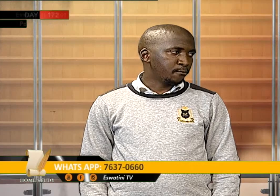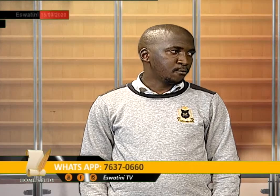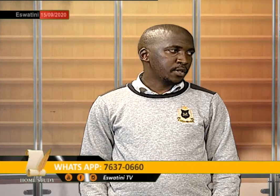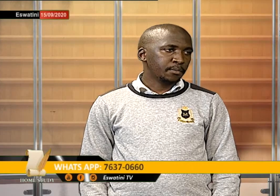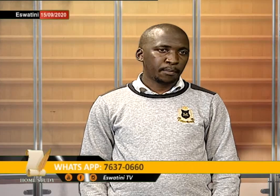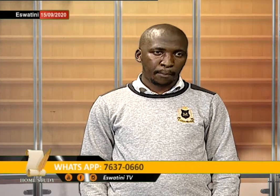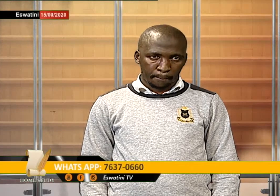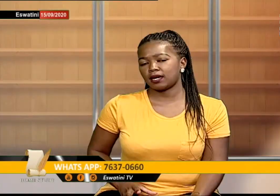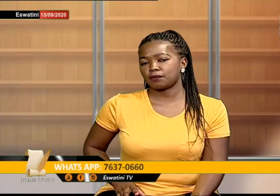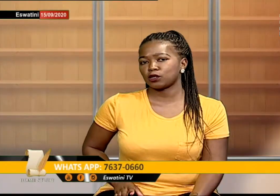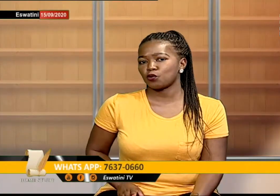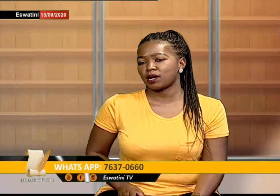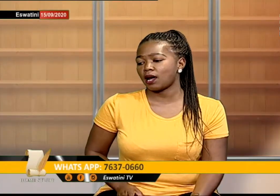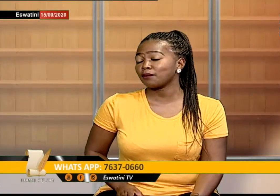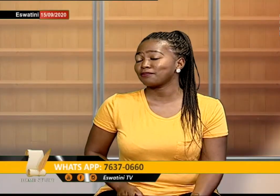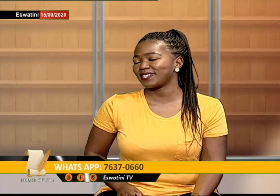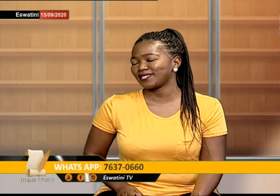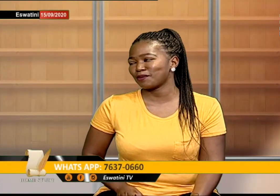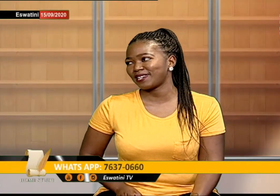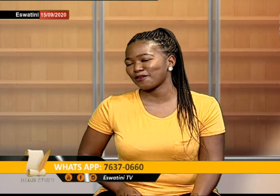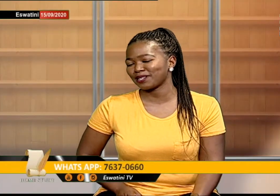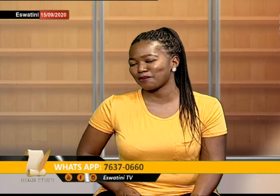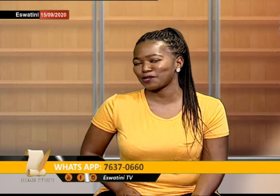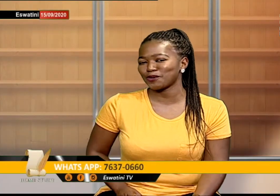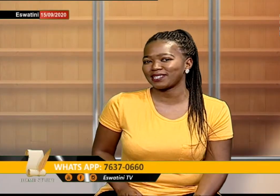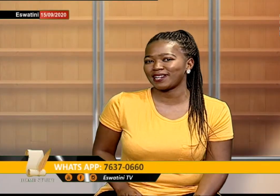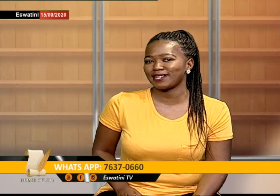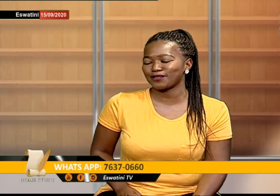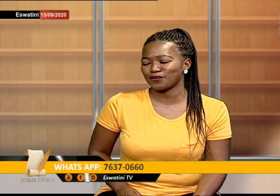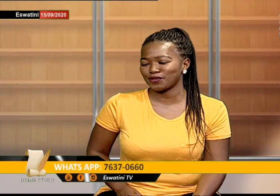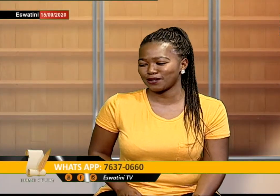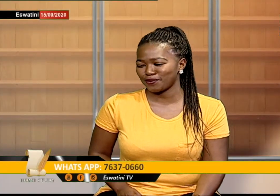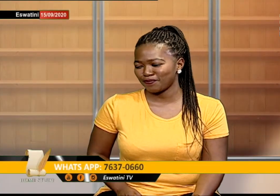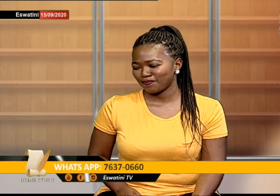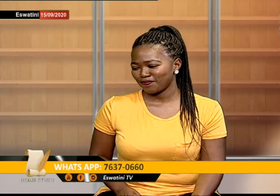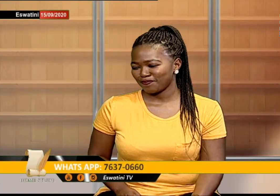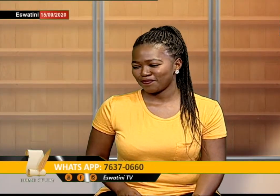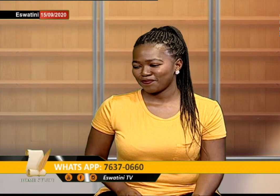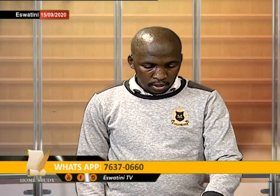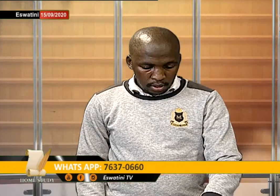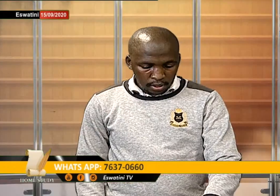lokufanele atifunze. Okay, mancoba Mncesi Machawe ngicabanga singacala nesifundo sakho.